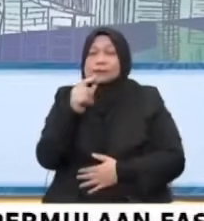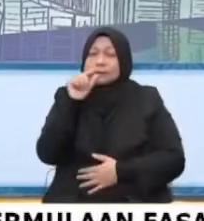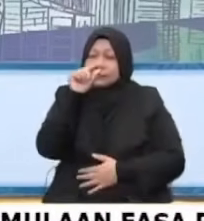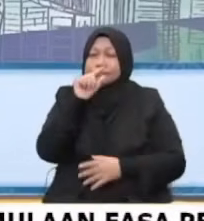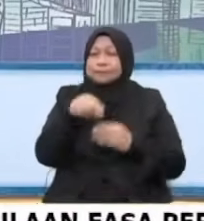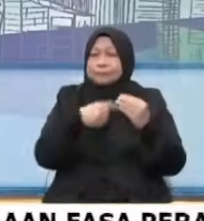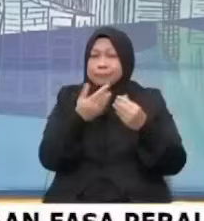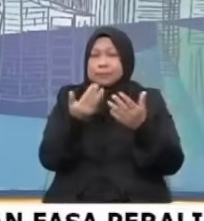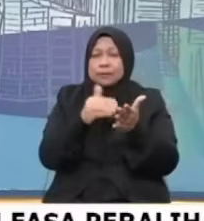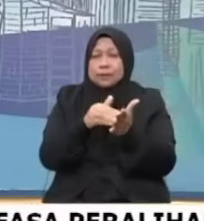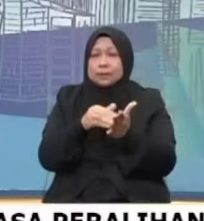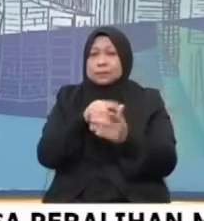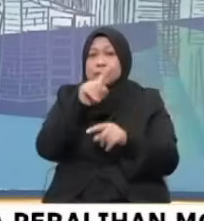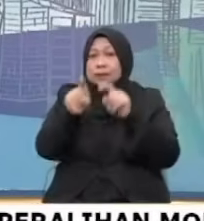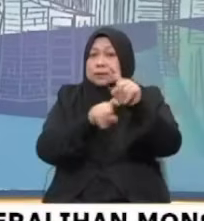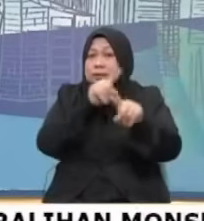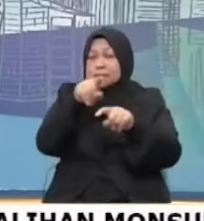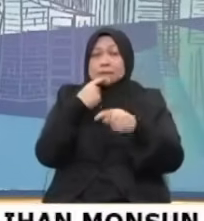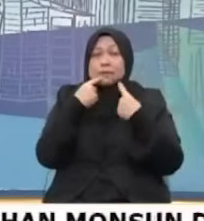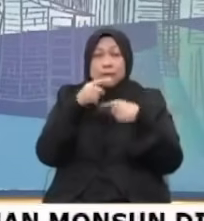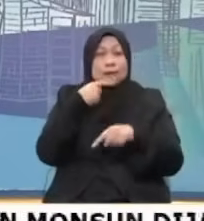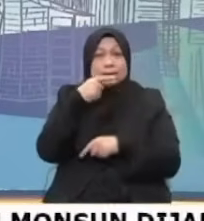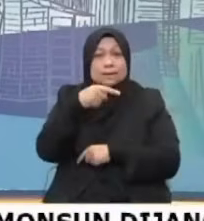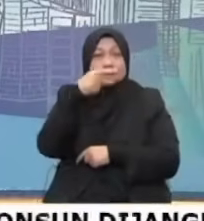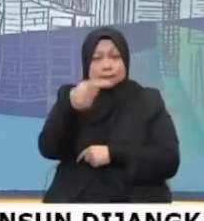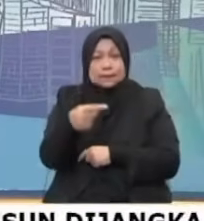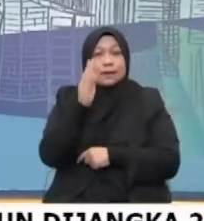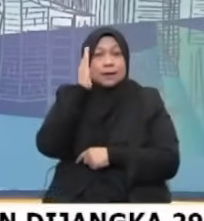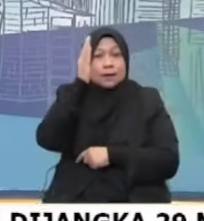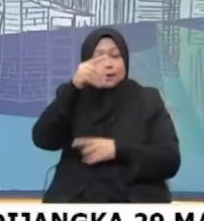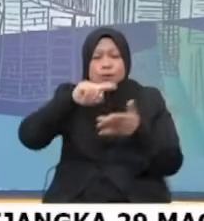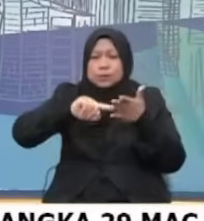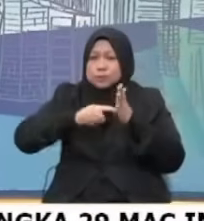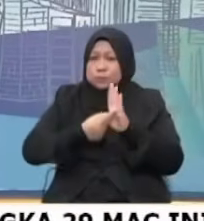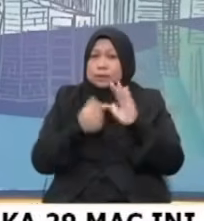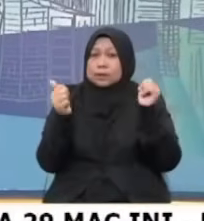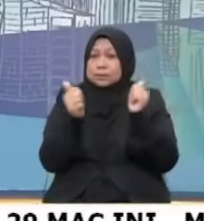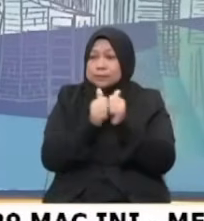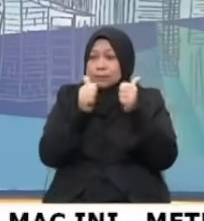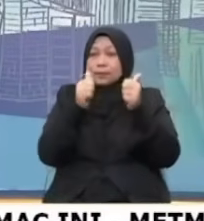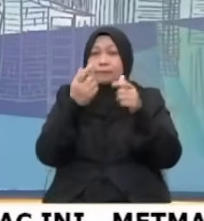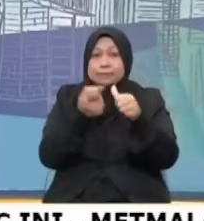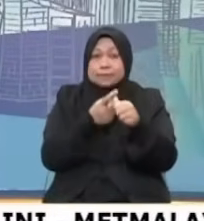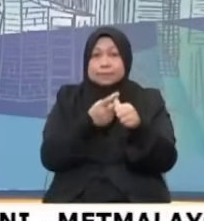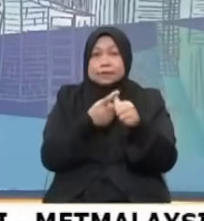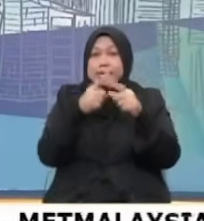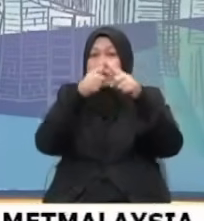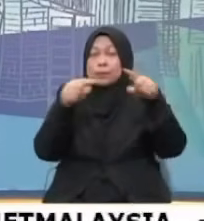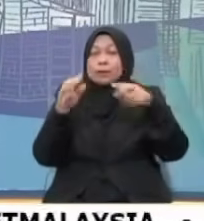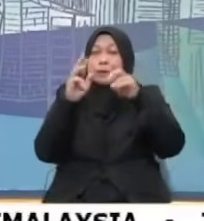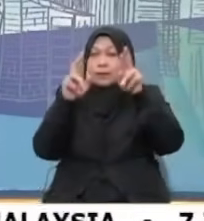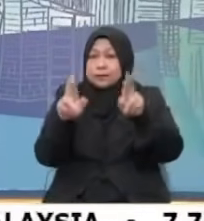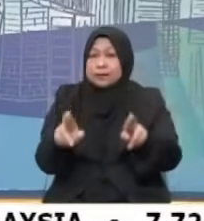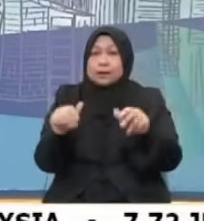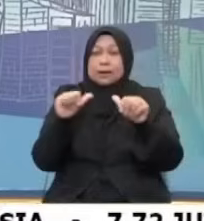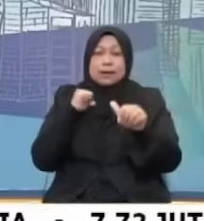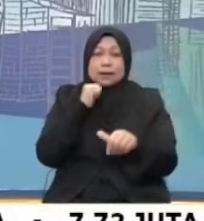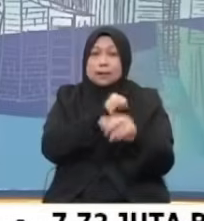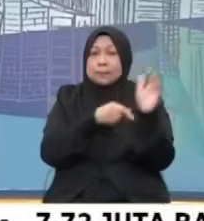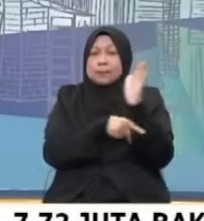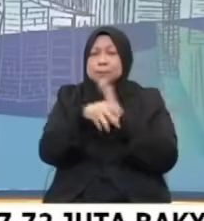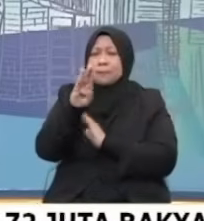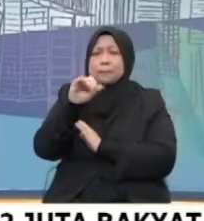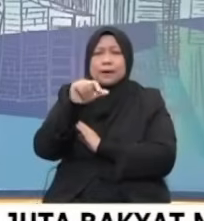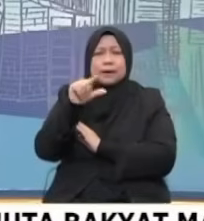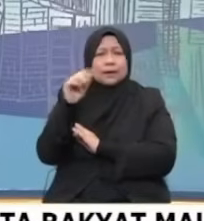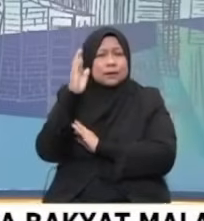saya boleh bacakan waktu pertanyaan-pertanyaan bagi jawab lisan yang akan dimulakan ini kita mulakan terlebih dahulu di dewan rakyat ahli parlimen bagan